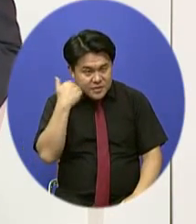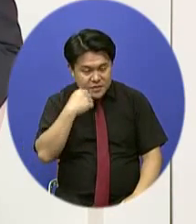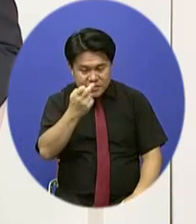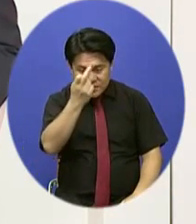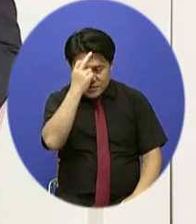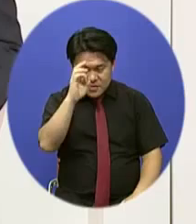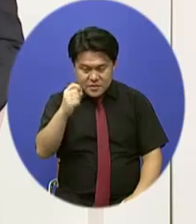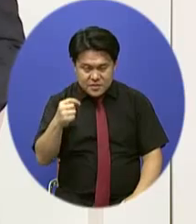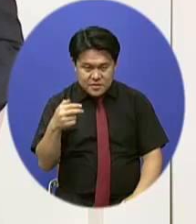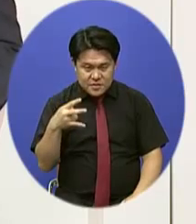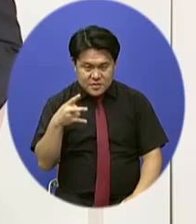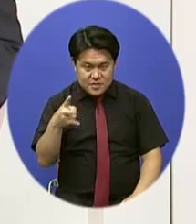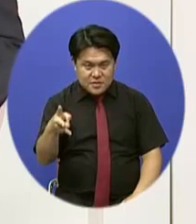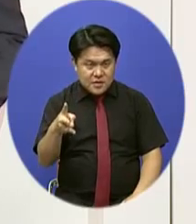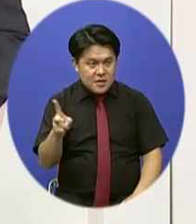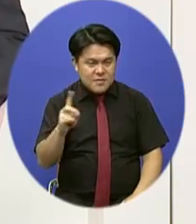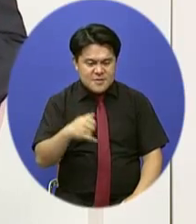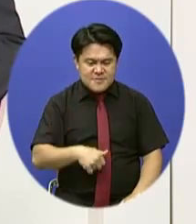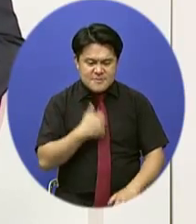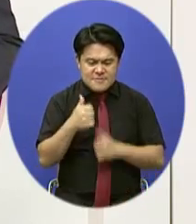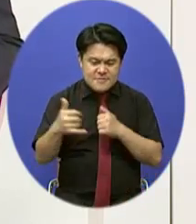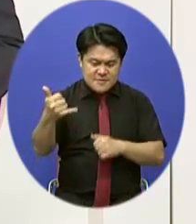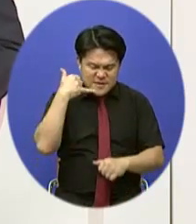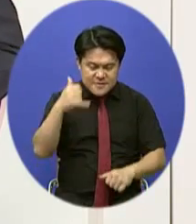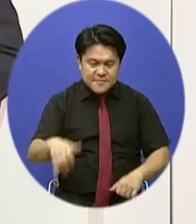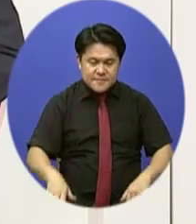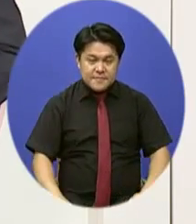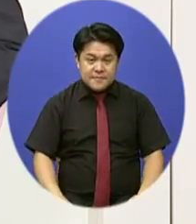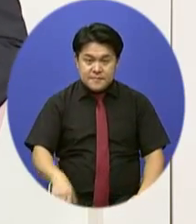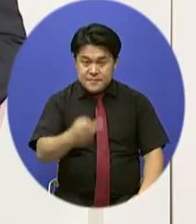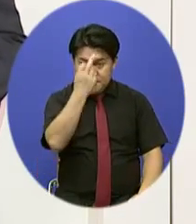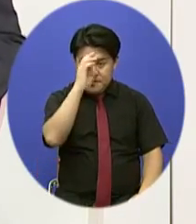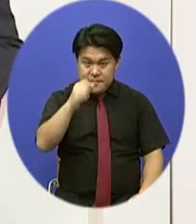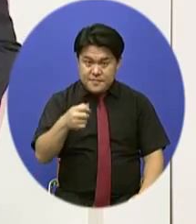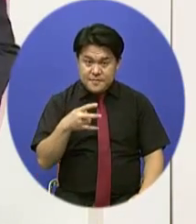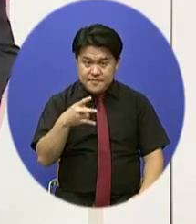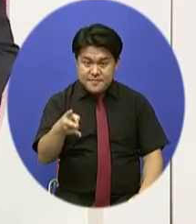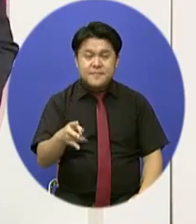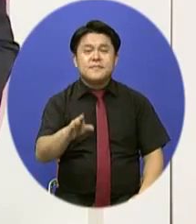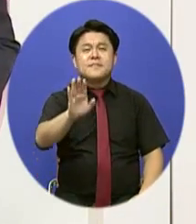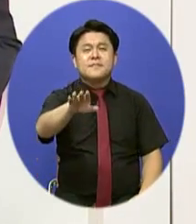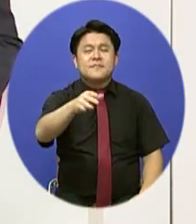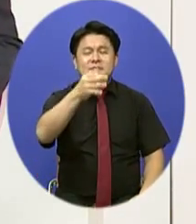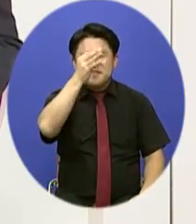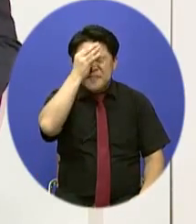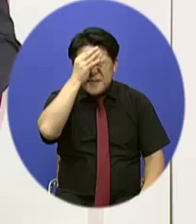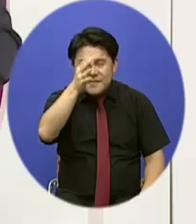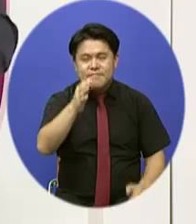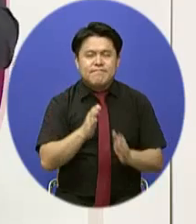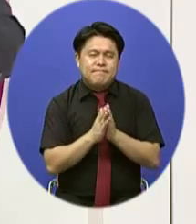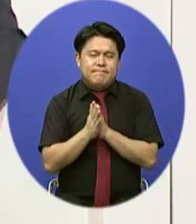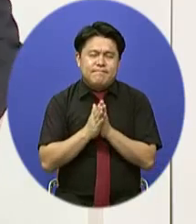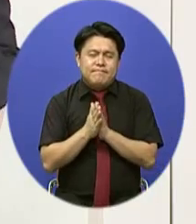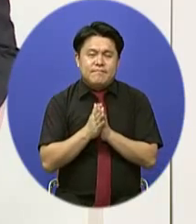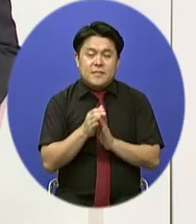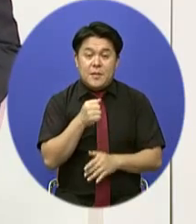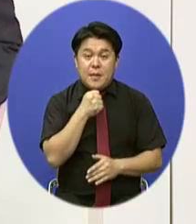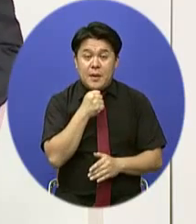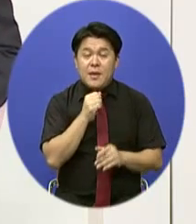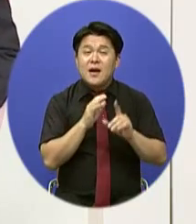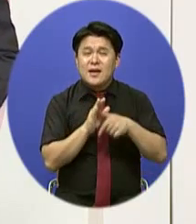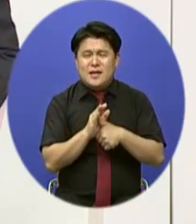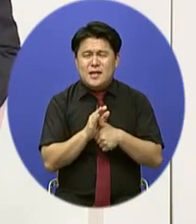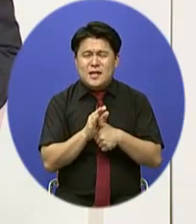최은내 어머님이 항의 전화가 와가지고 아유 최은내 어머니께서 내가 어머니 혼낼 것이요 그러면서 진행상